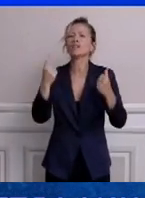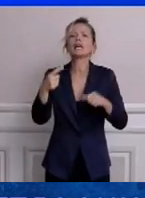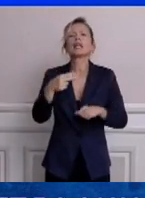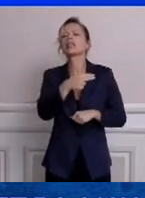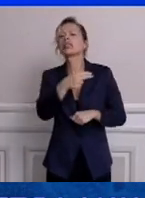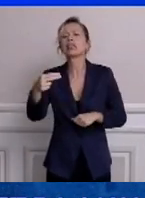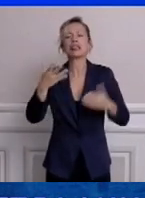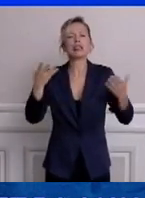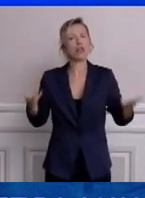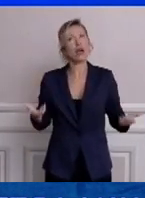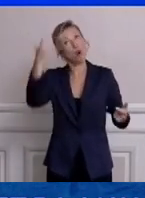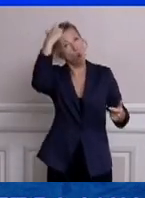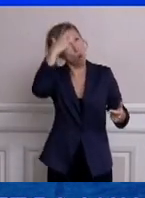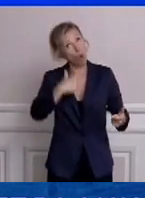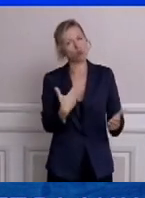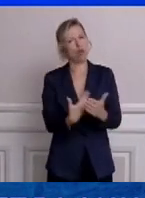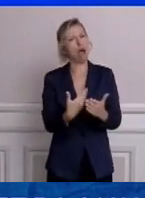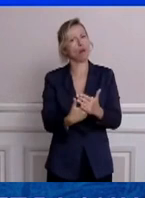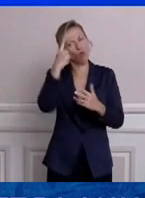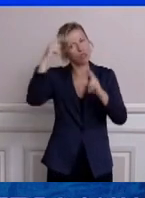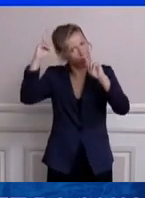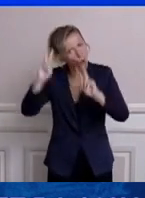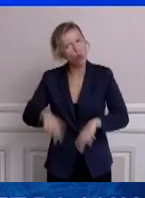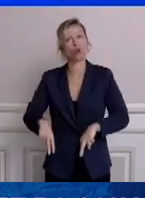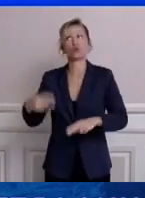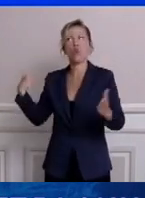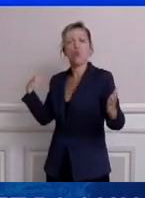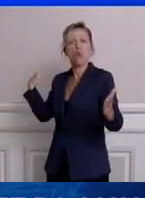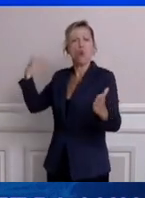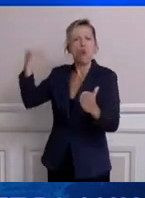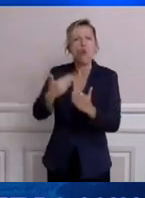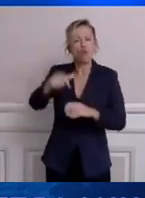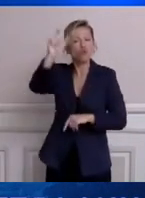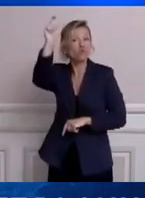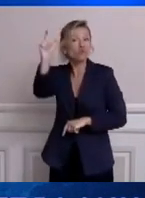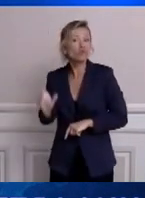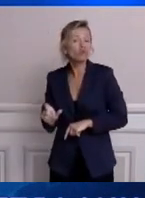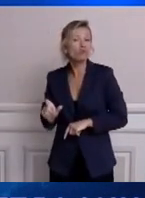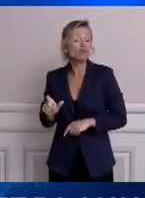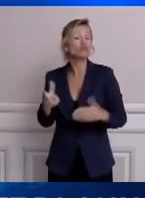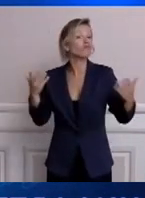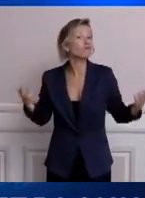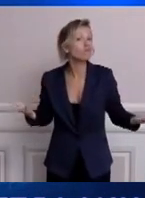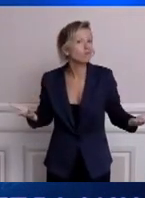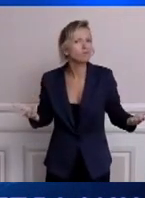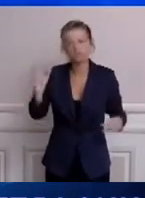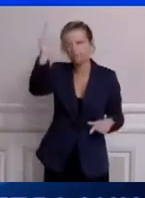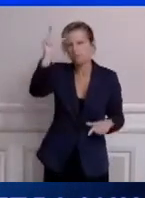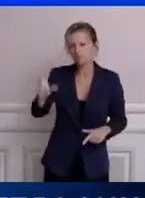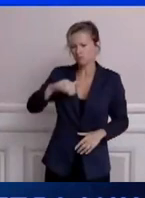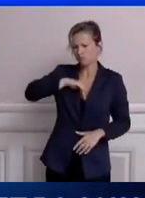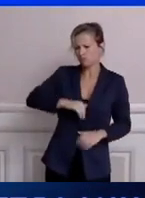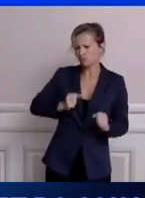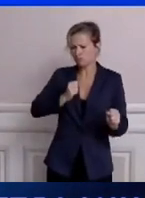εγώ ίδιος να το πιστοποιήσω προσωπικά. Ένας άνθρωπος ο οποίος δεν δίστασε να φέρει